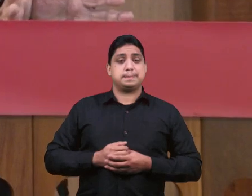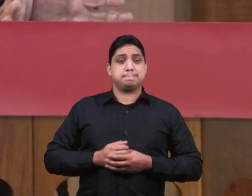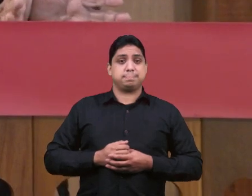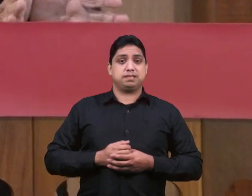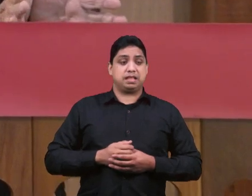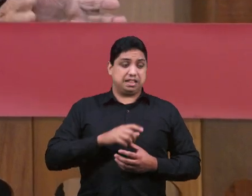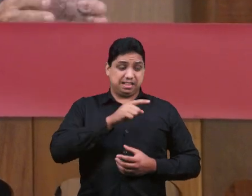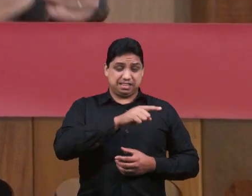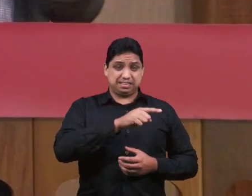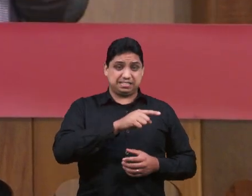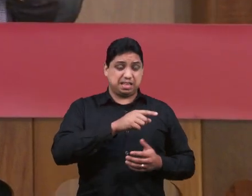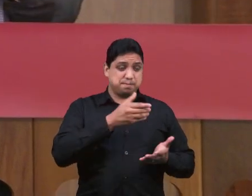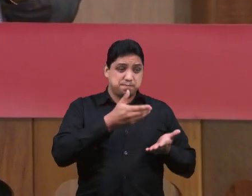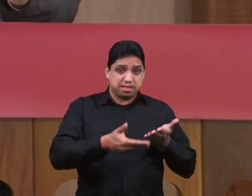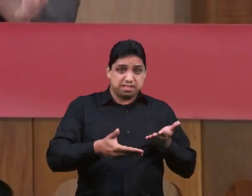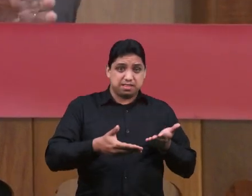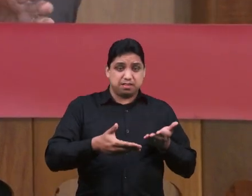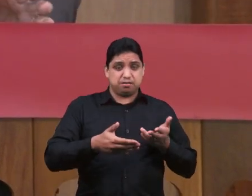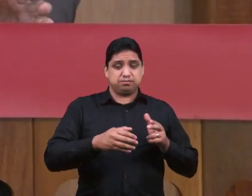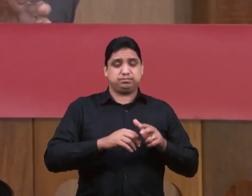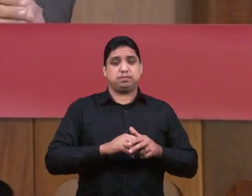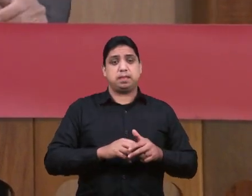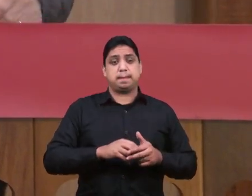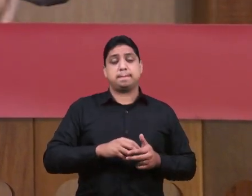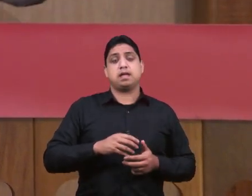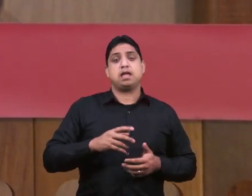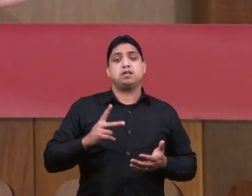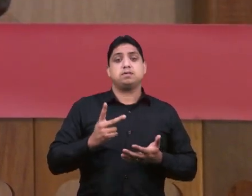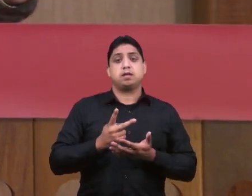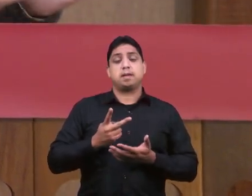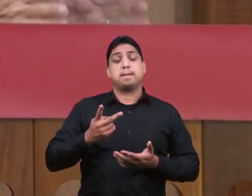qui s'est perdu pratiquement pour les gentils,